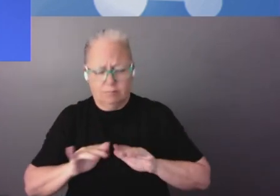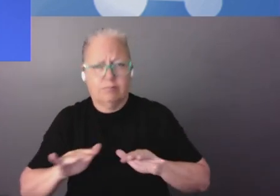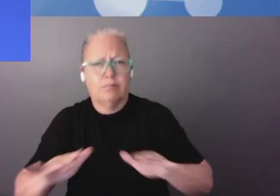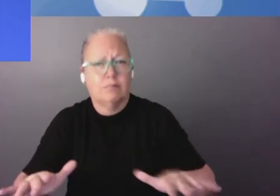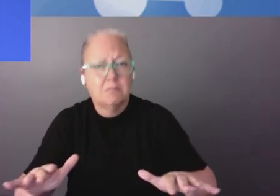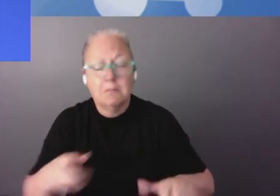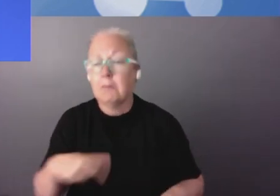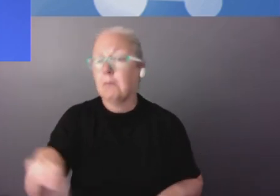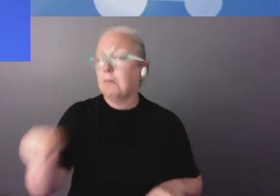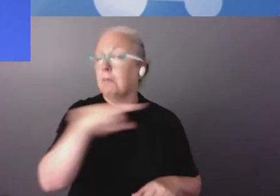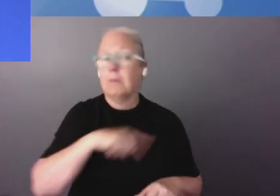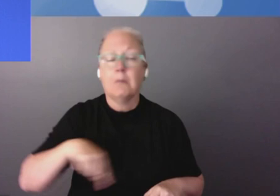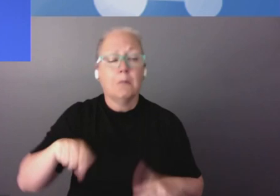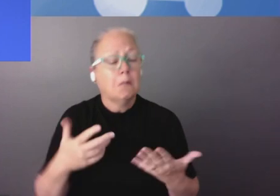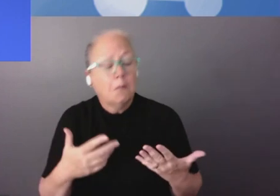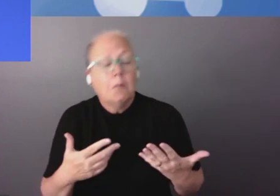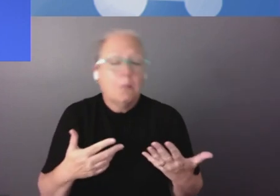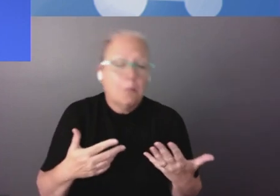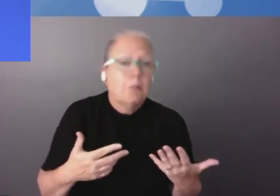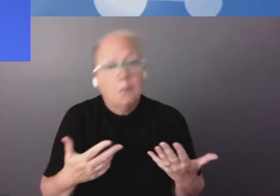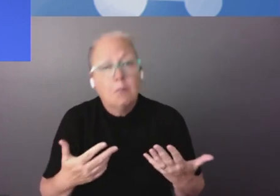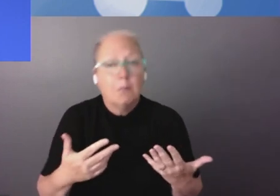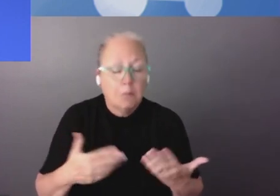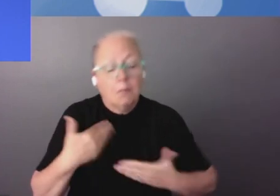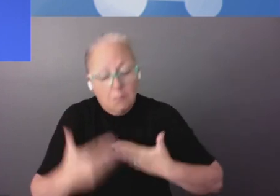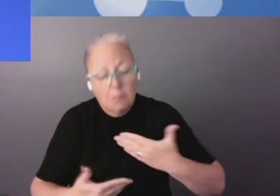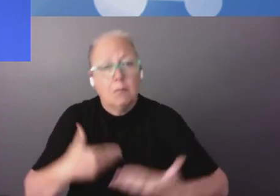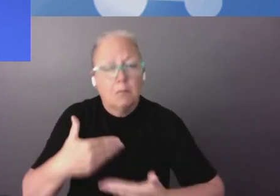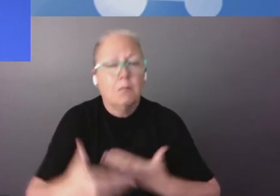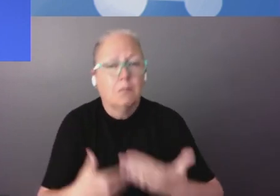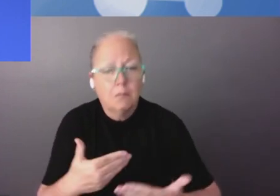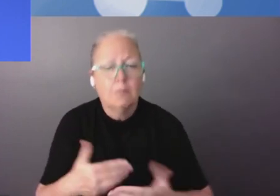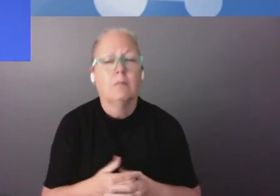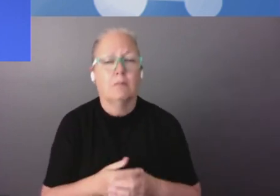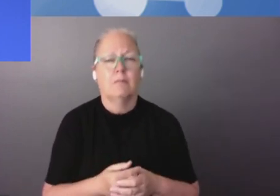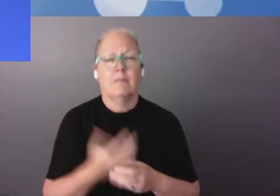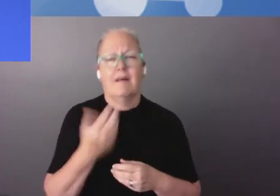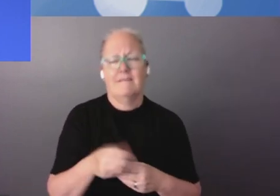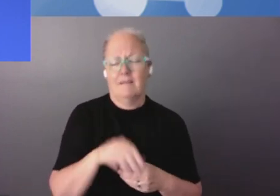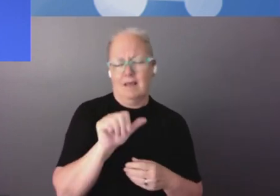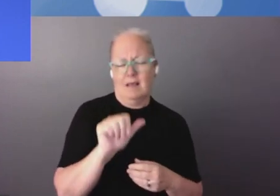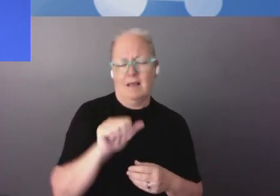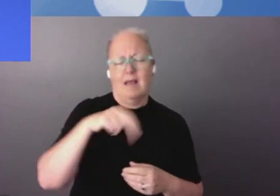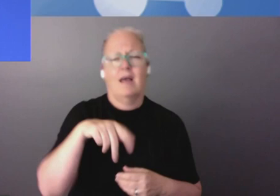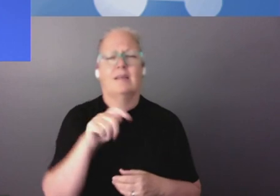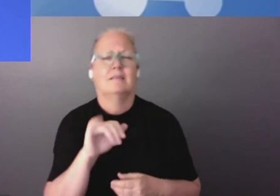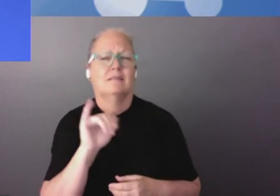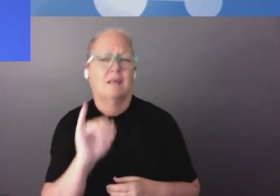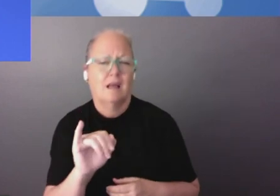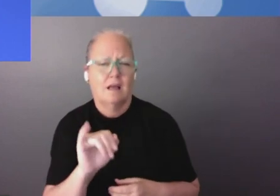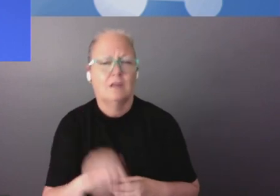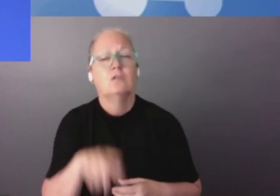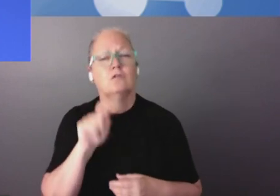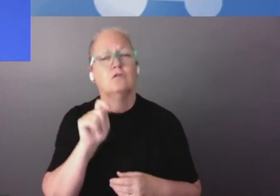antymonopolowych. Tak dziś stoimy u progu wyzwań globalnych. Poradzić sobie musimy z